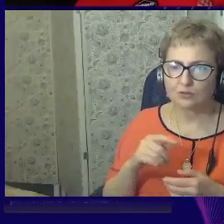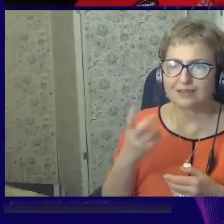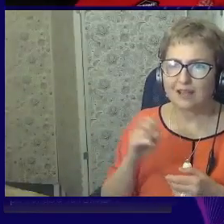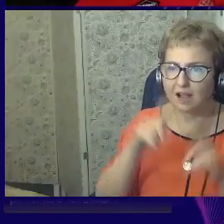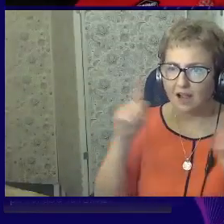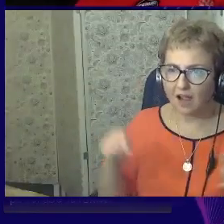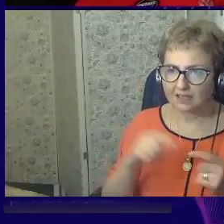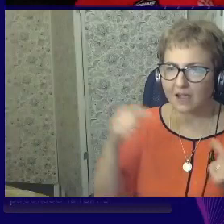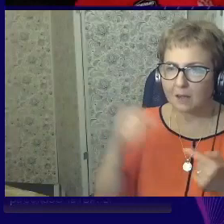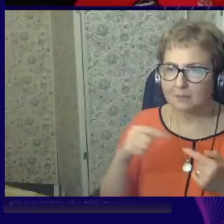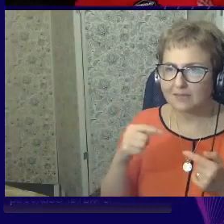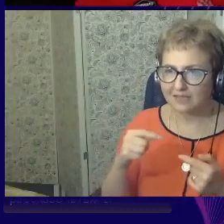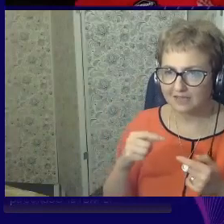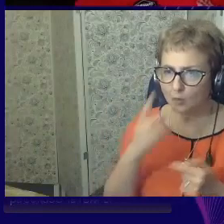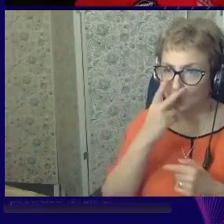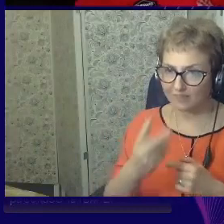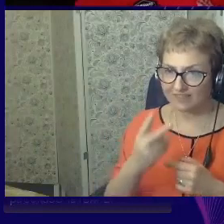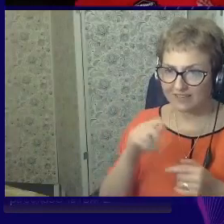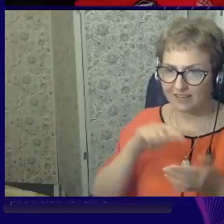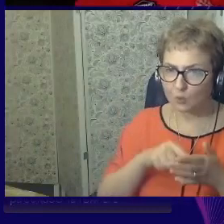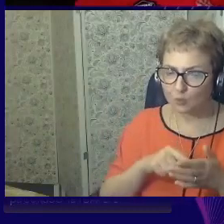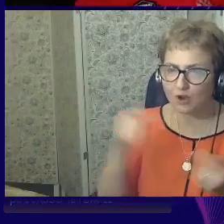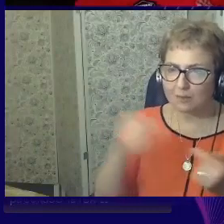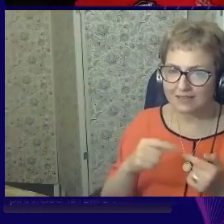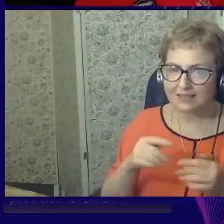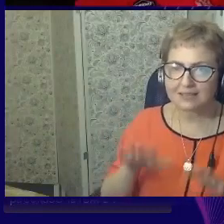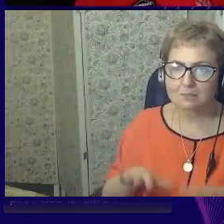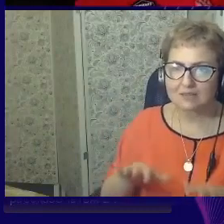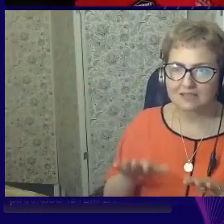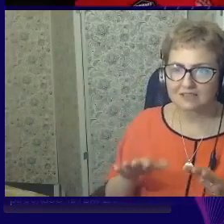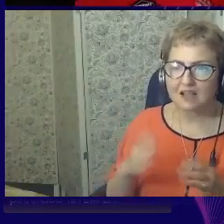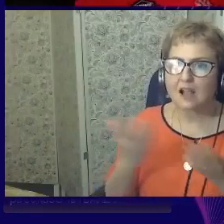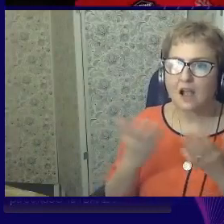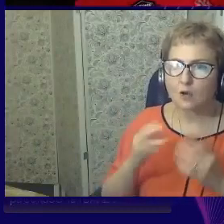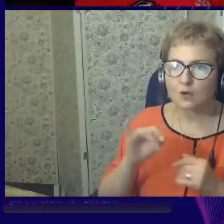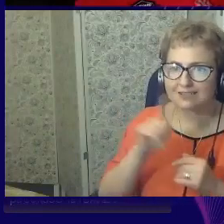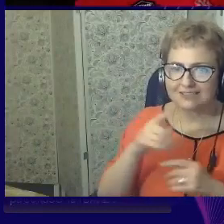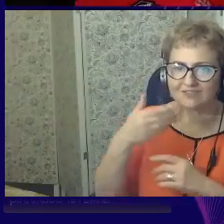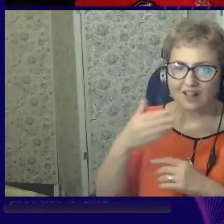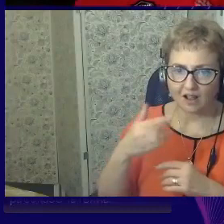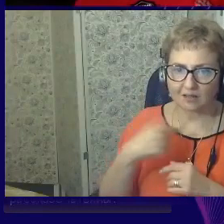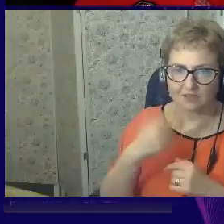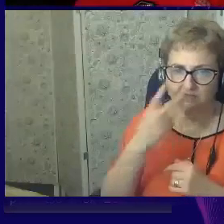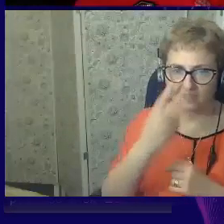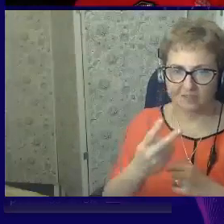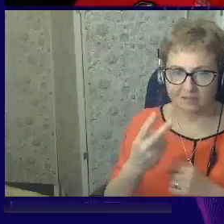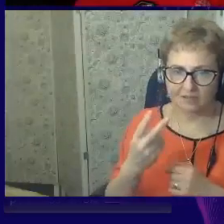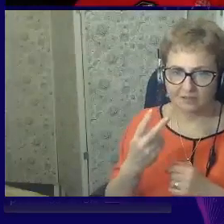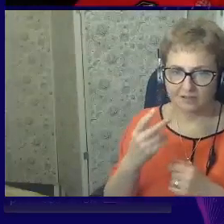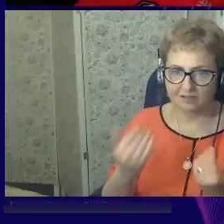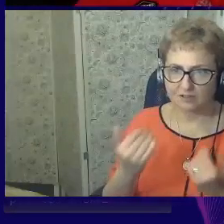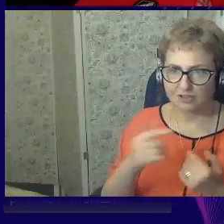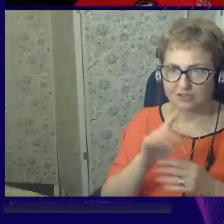на карте определить, увидеть точку и определить на местности, какой из флагов, вот мы их видим